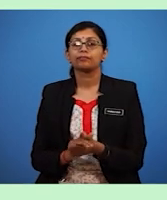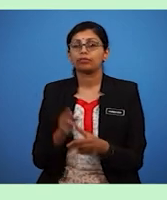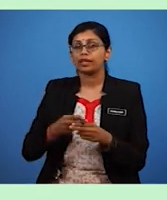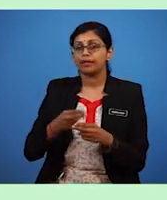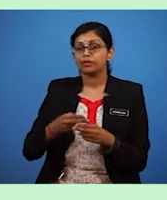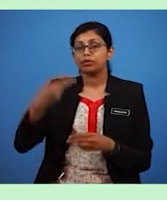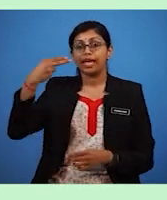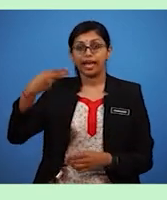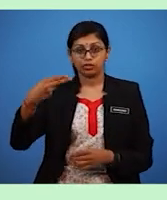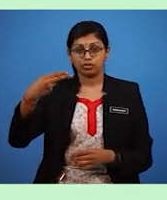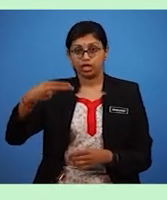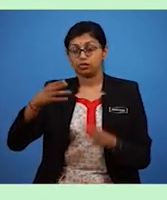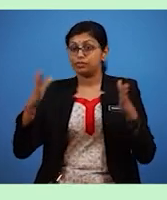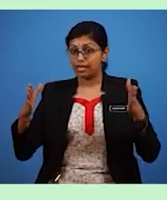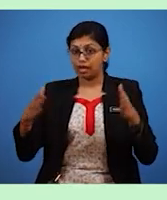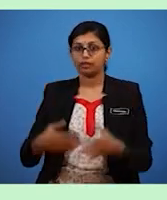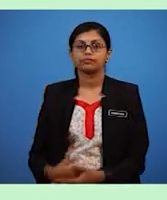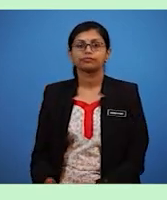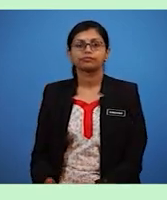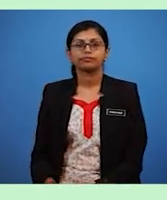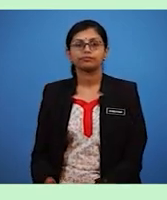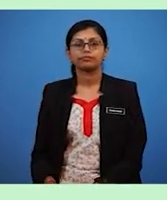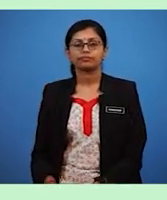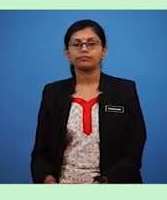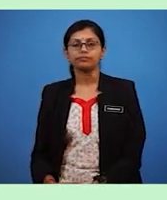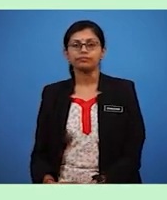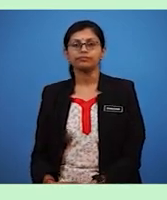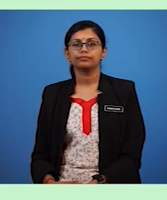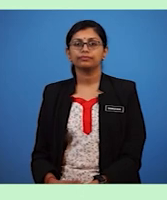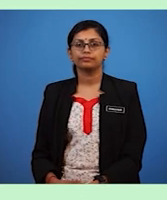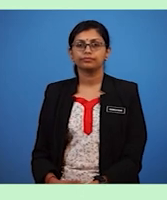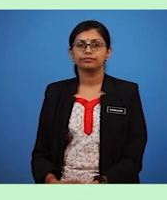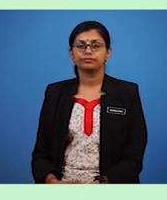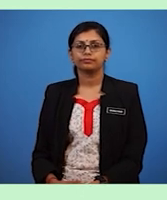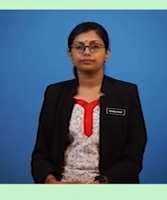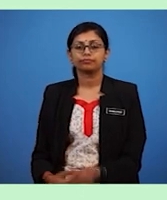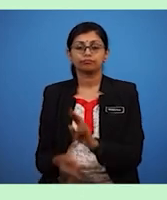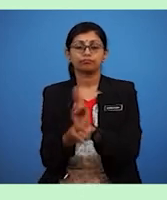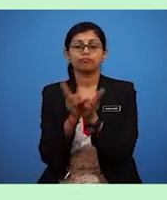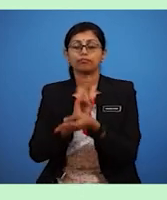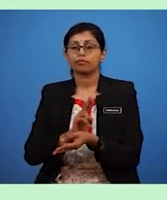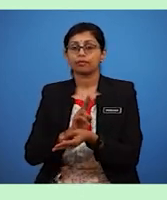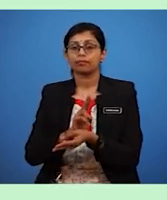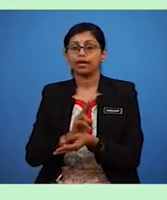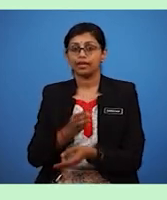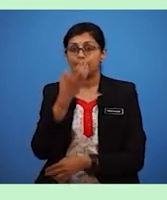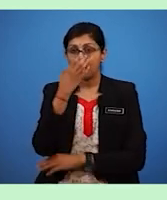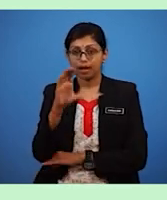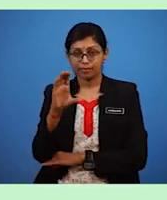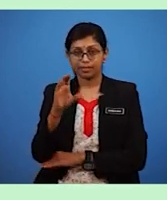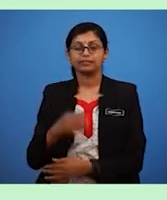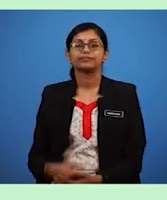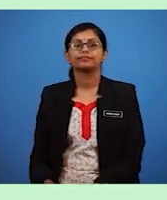ini atau juga dikenali sebagai perubahan haba